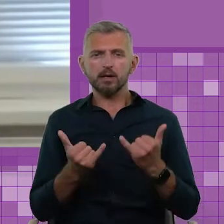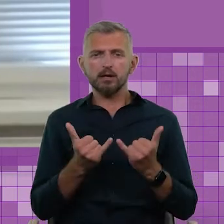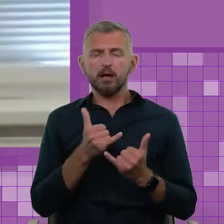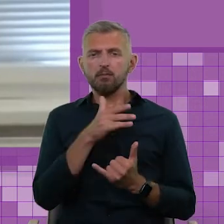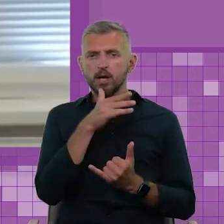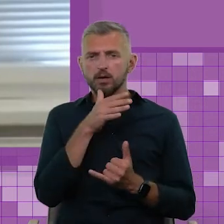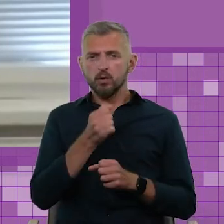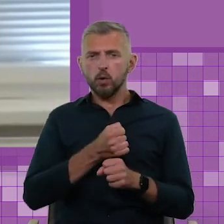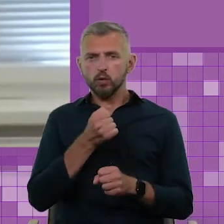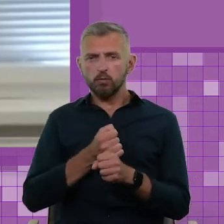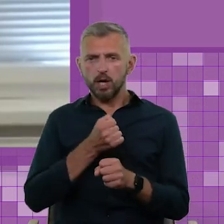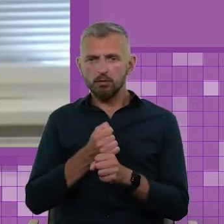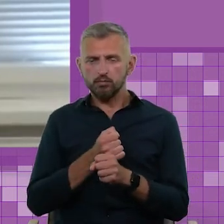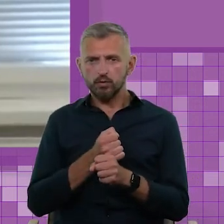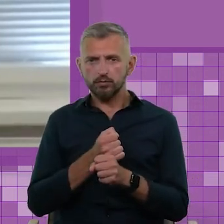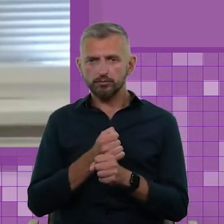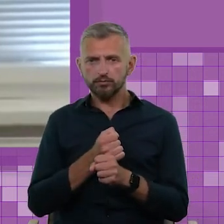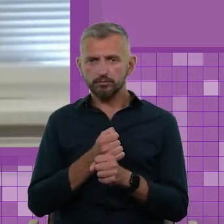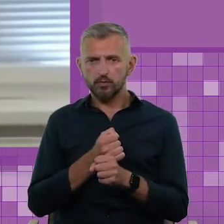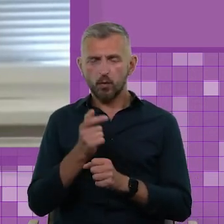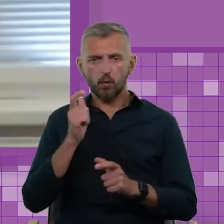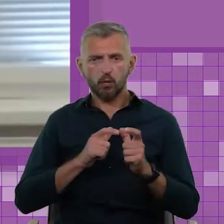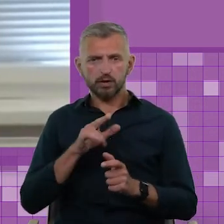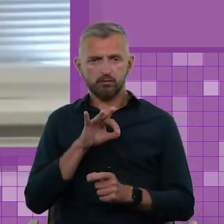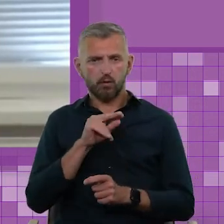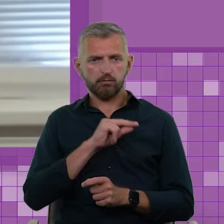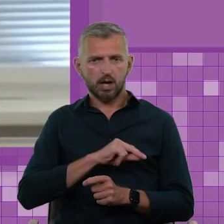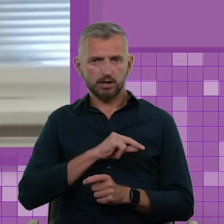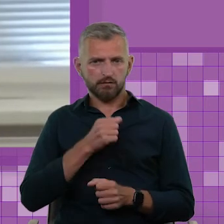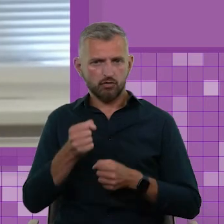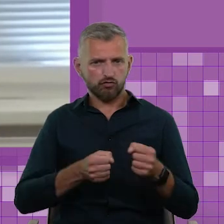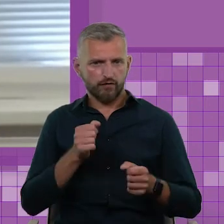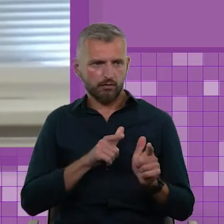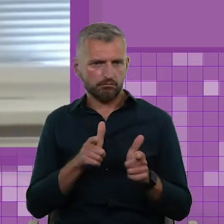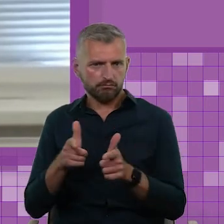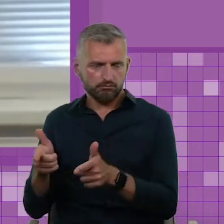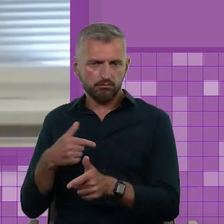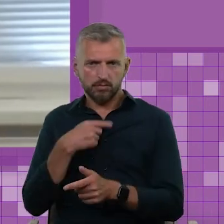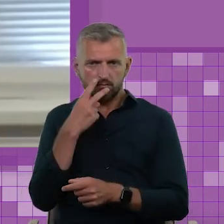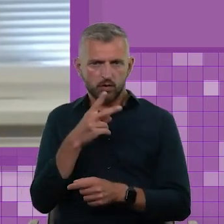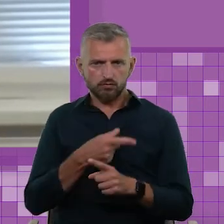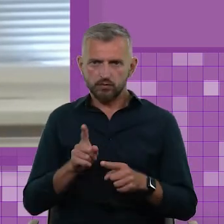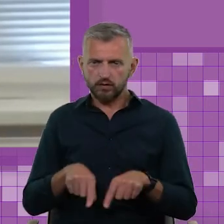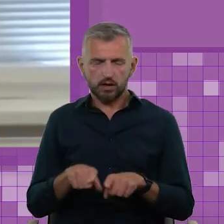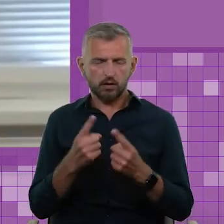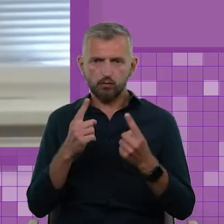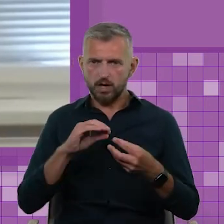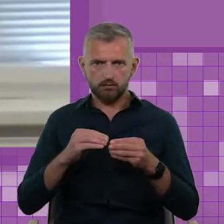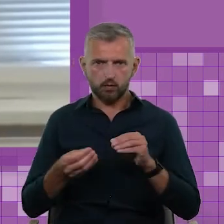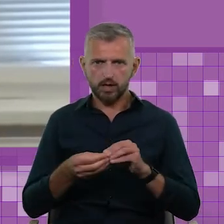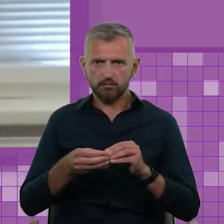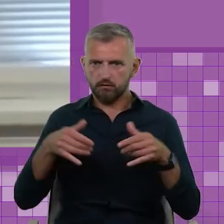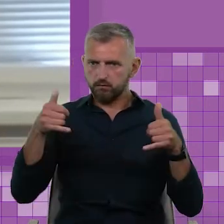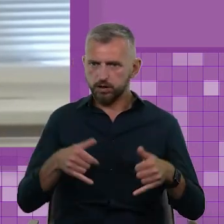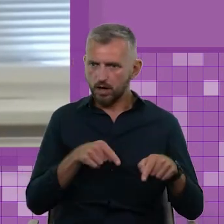момент розробляємо якраз такі курси по працевлаштуванню, тому що бачимо, що це така глобальна проблема в